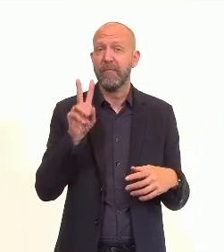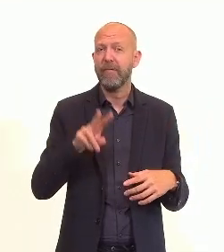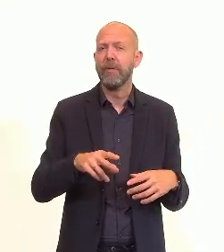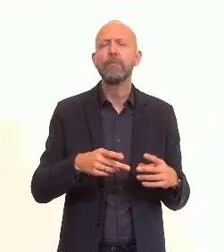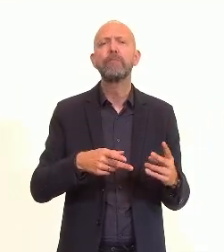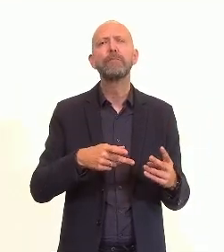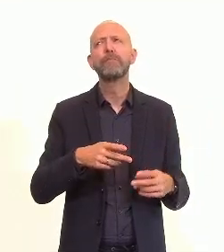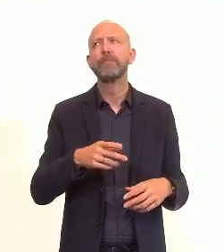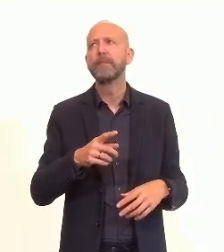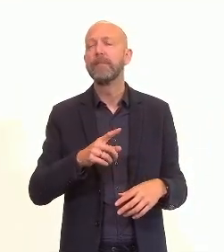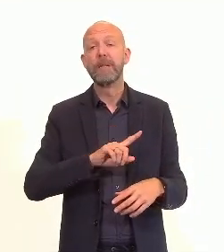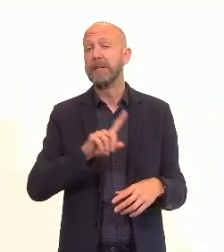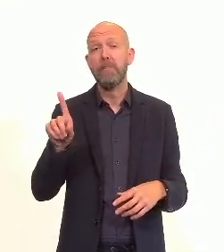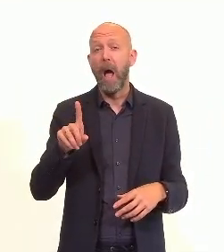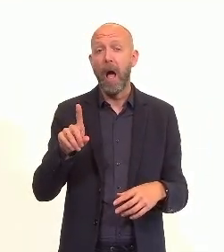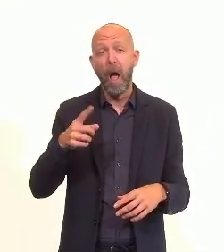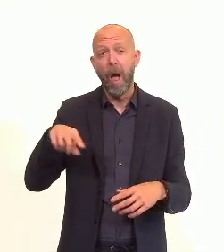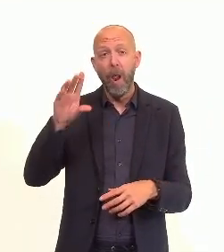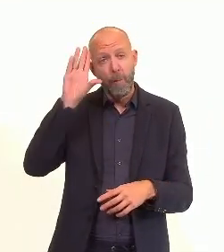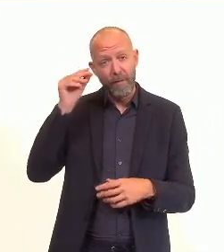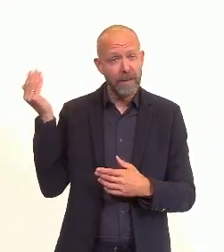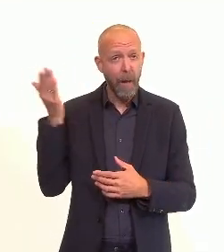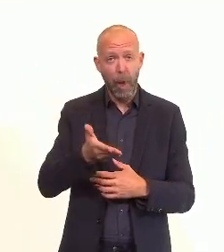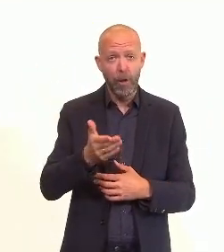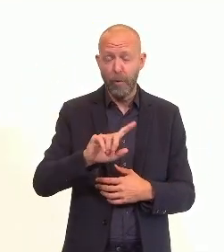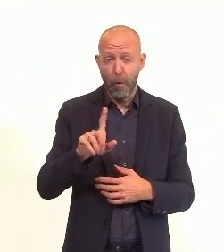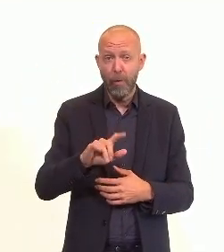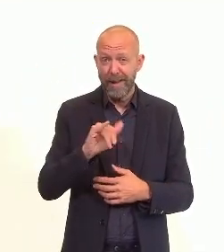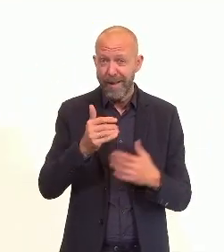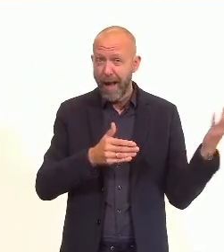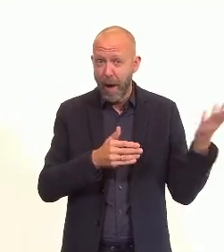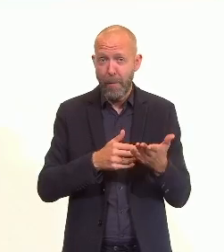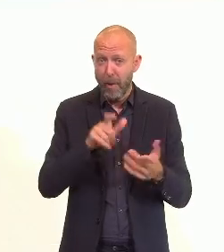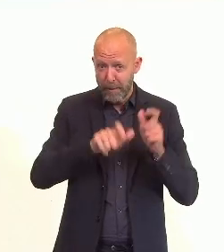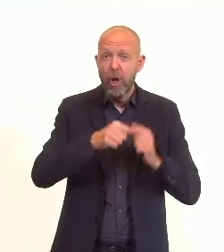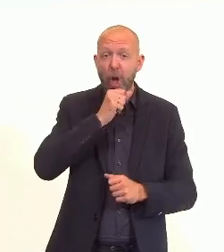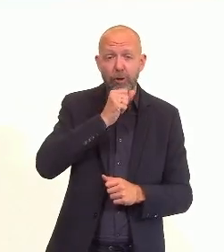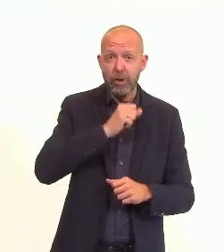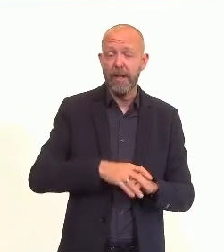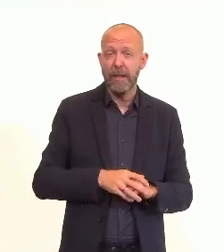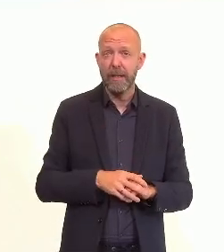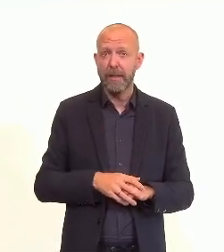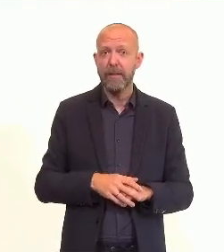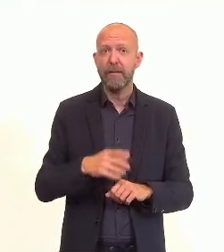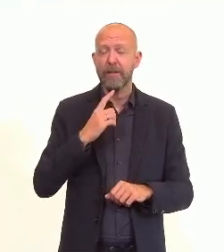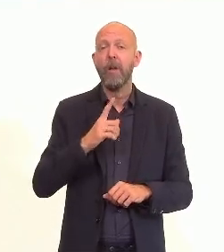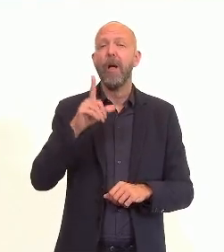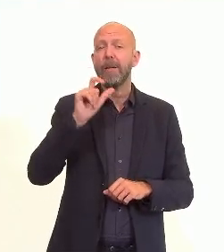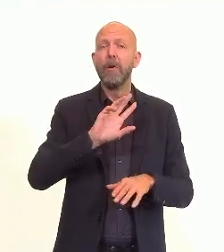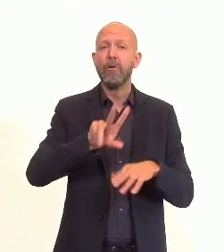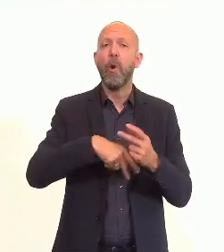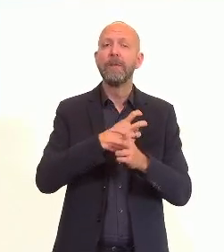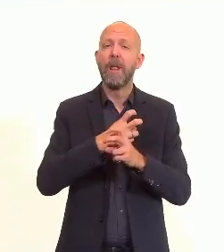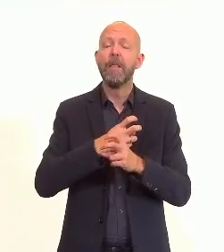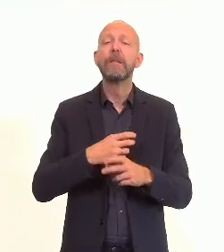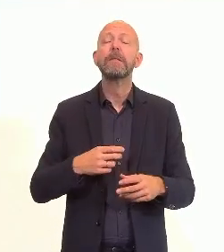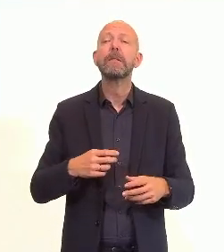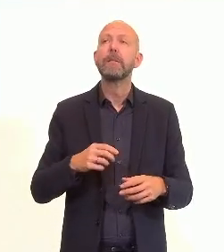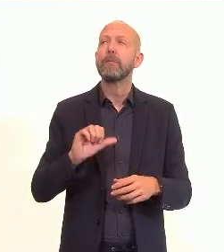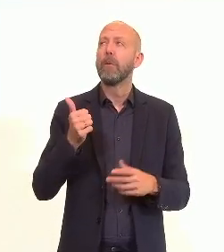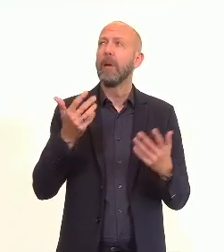sûrement pas les professionnels qui les amènent, ce sont les personnes âgées. Donc nous, démarrage en Occitanie, première réunion de